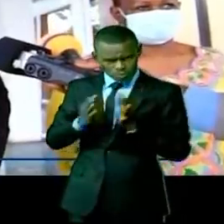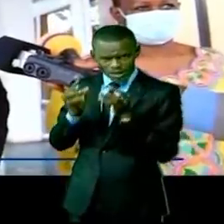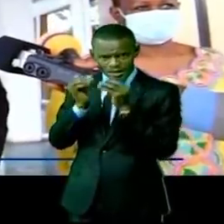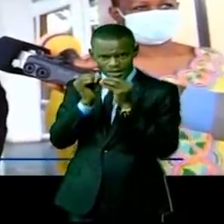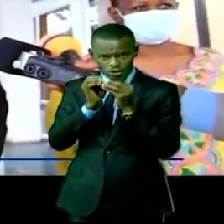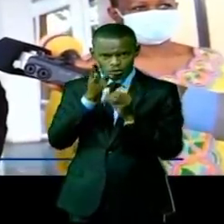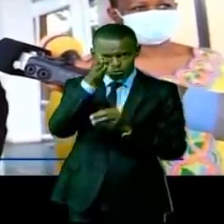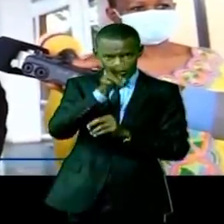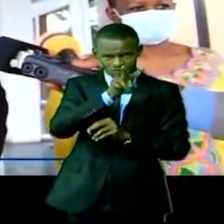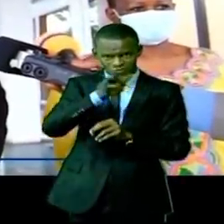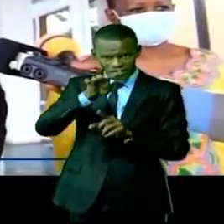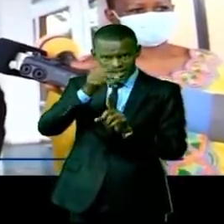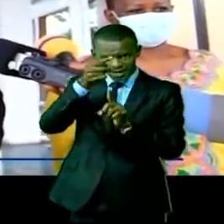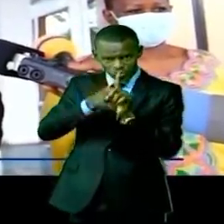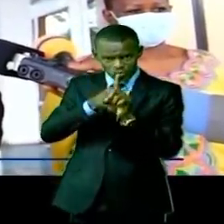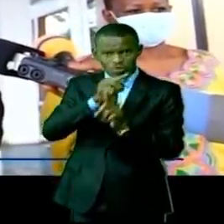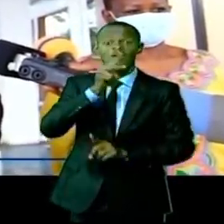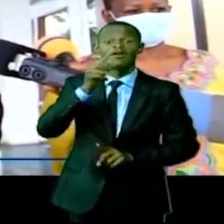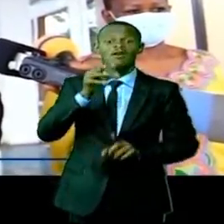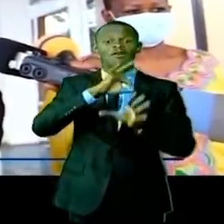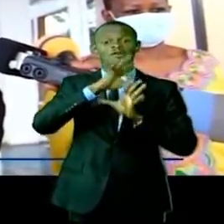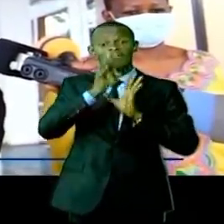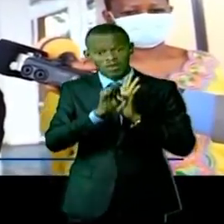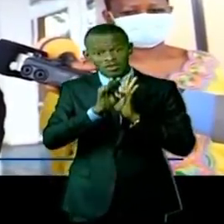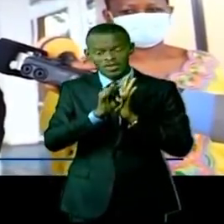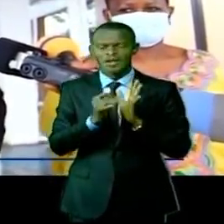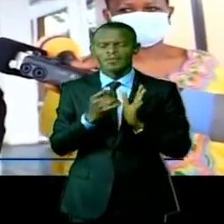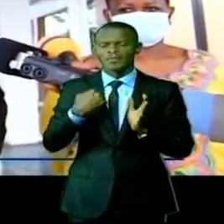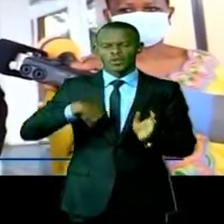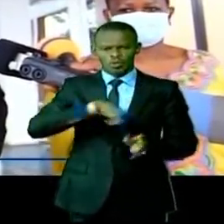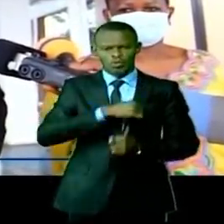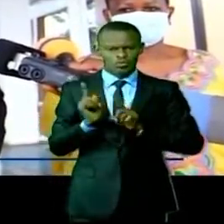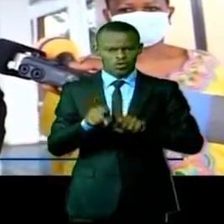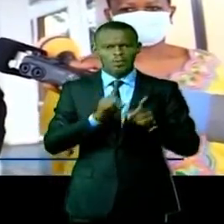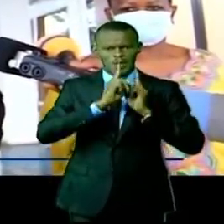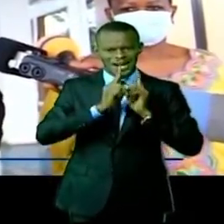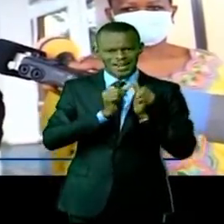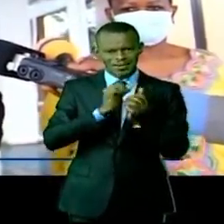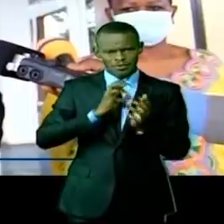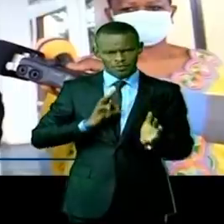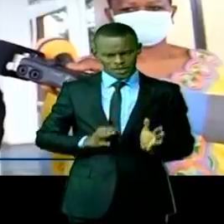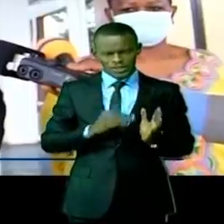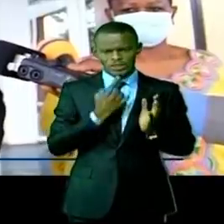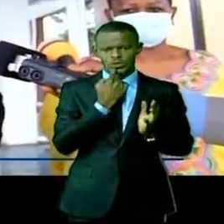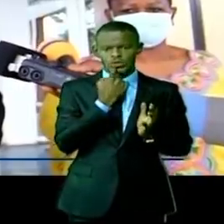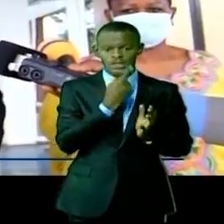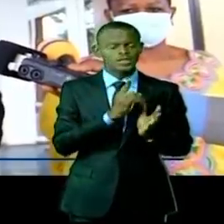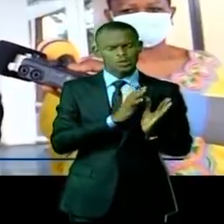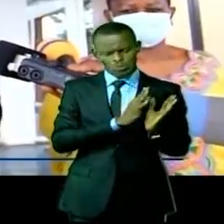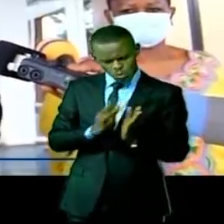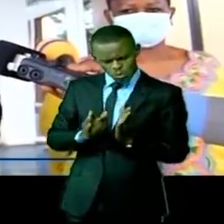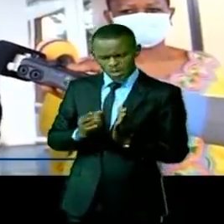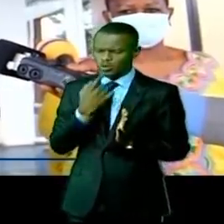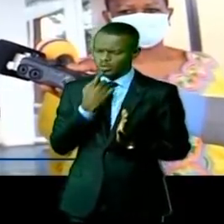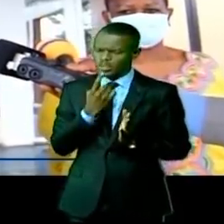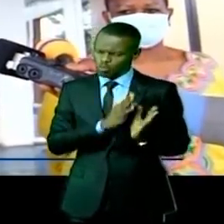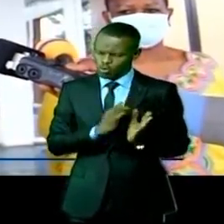à ce stade, je pourrais assurer tout le monde que la préparation avance dans des